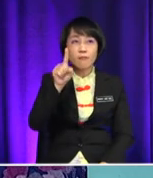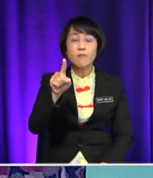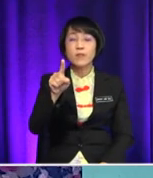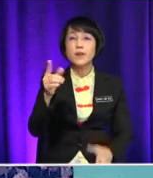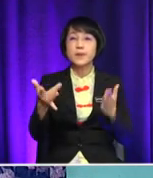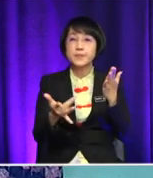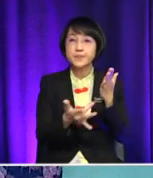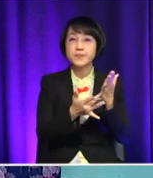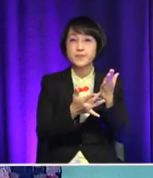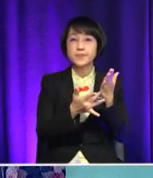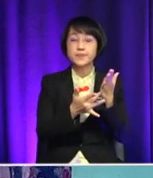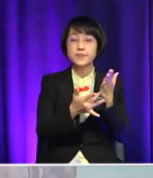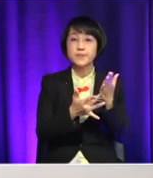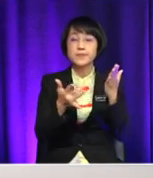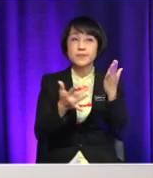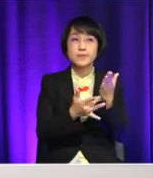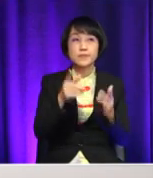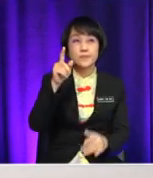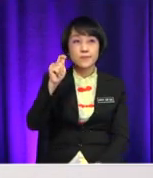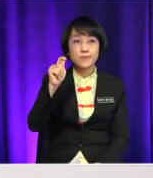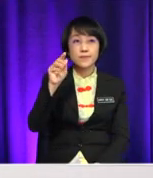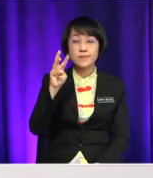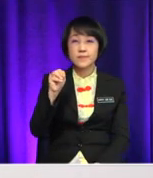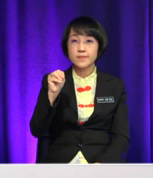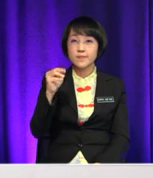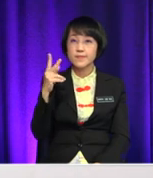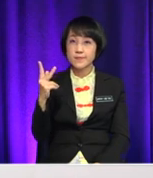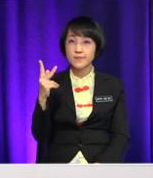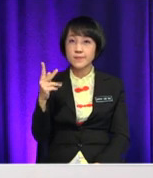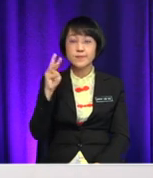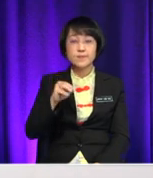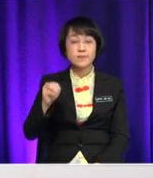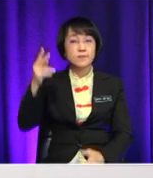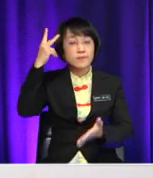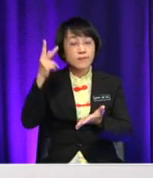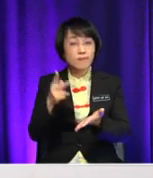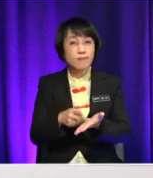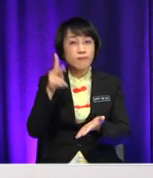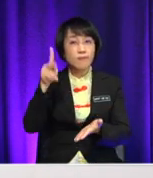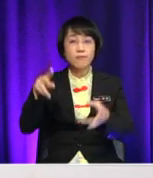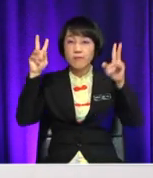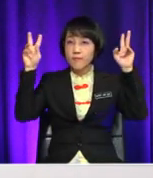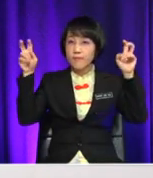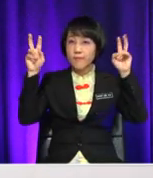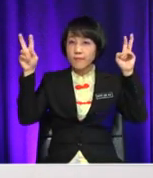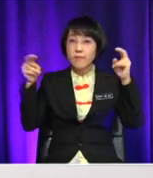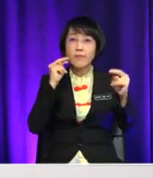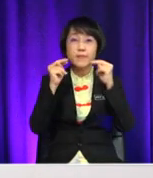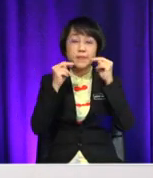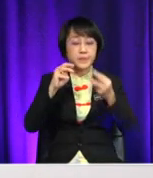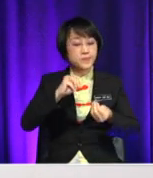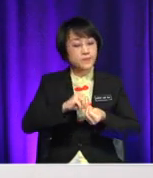ya tekniknya yaitu TMC yang mana murid perlu mengenal pasti tema menyatukan masalah